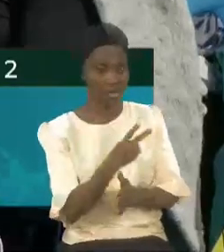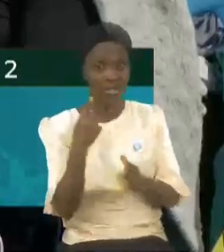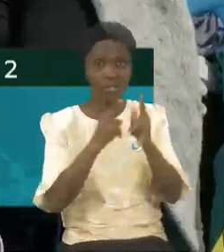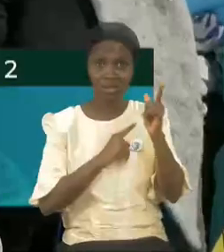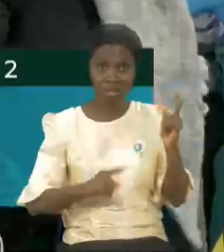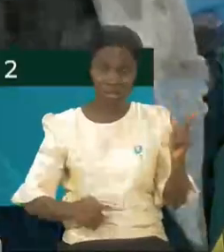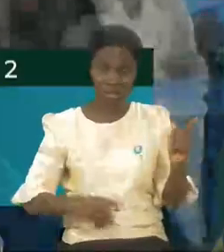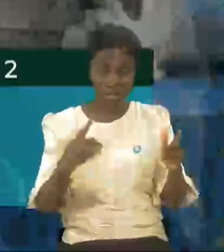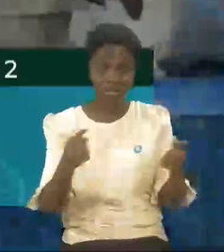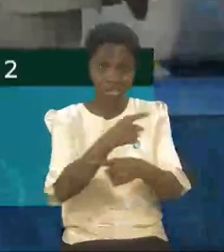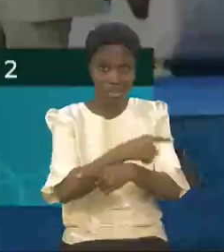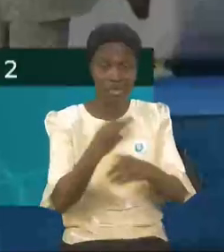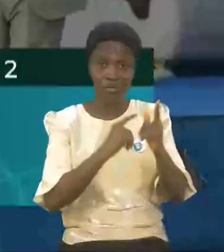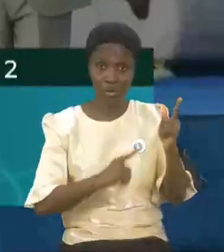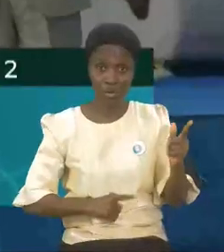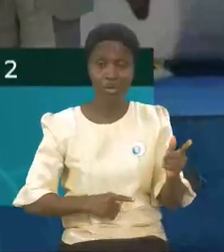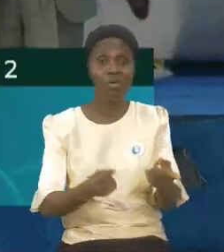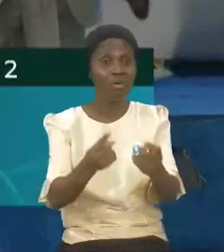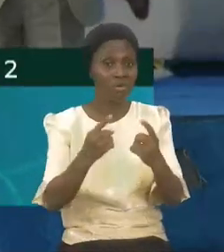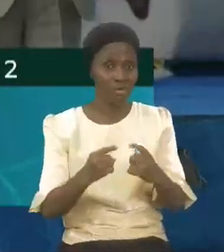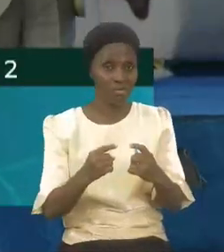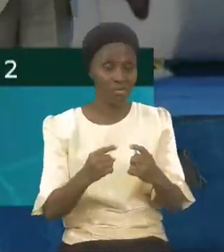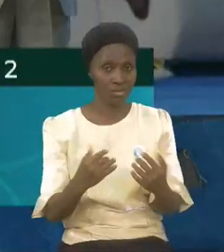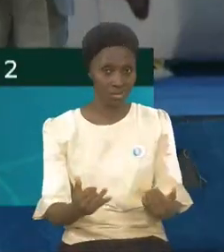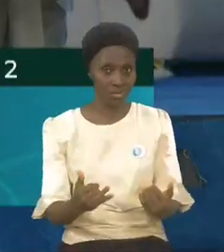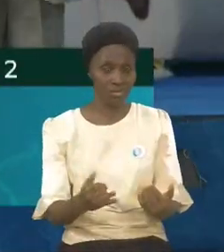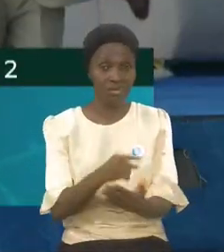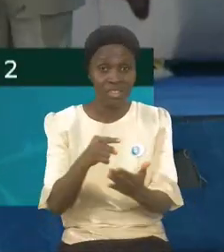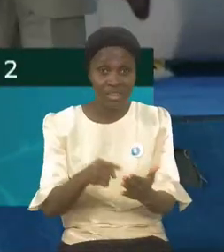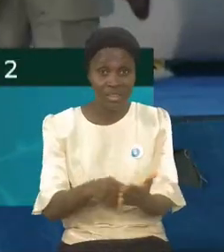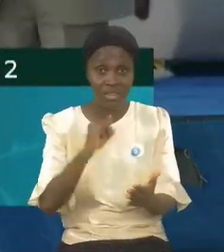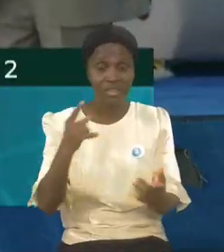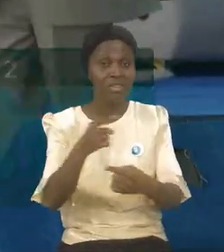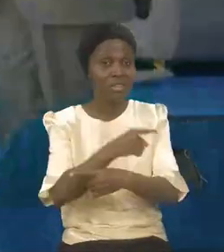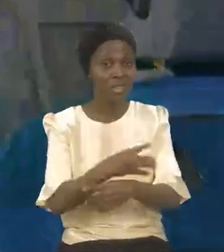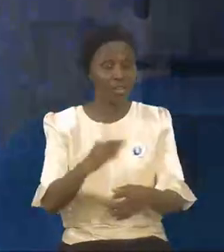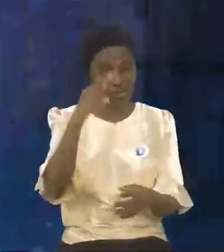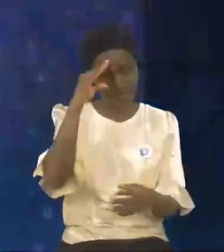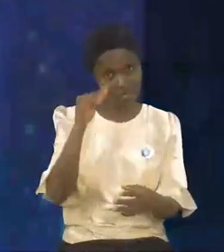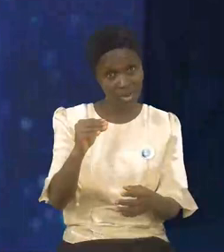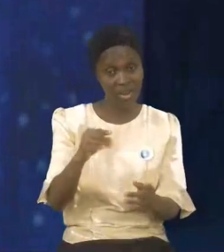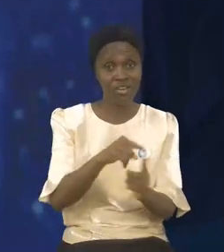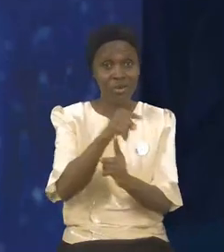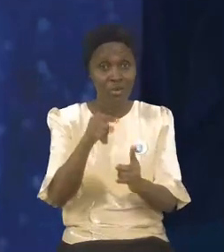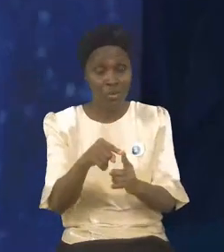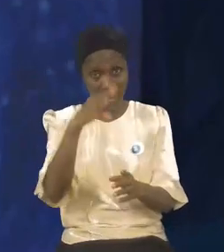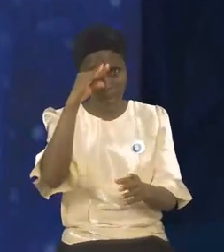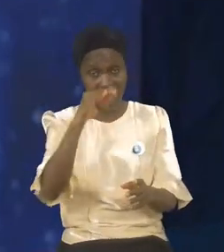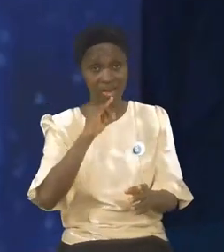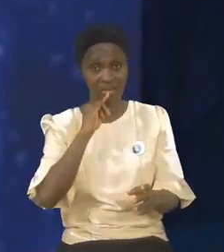Voici le jour du Seigneur arrive. Voici le jour de l'homme où